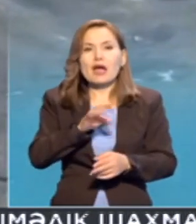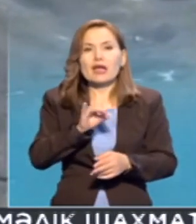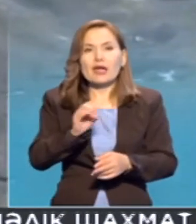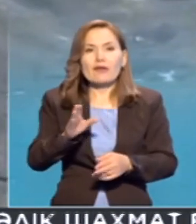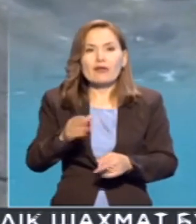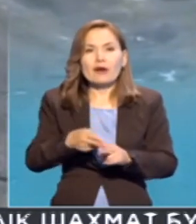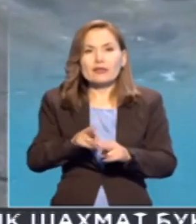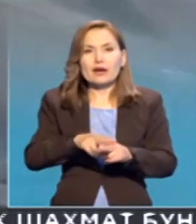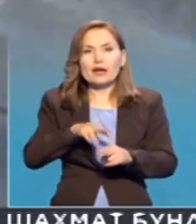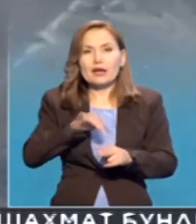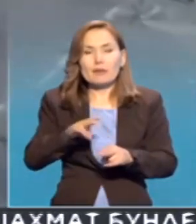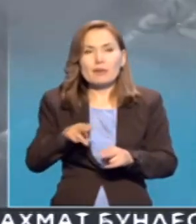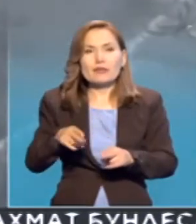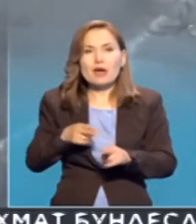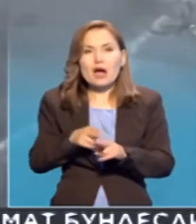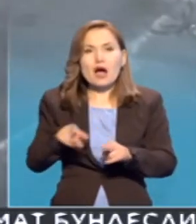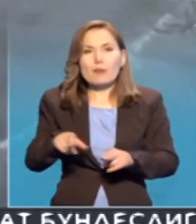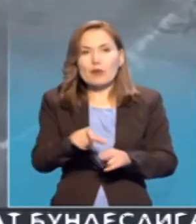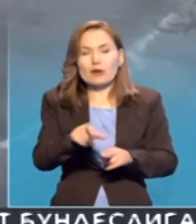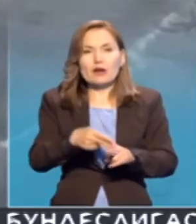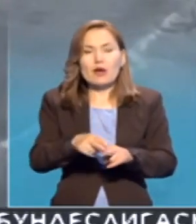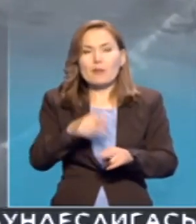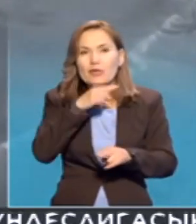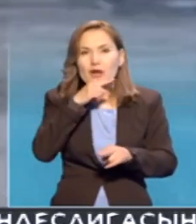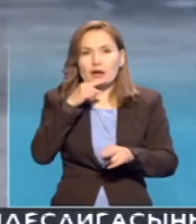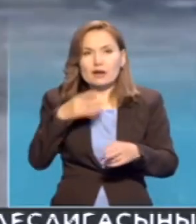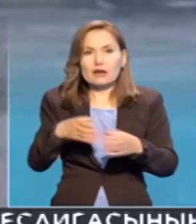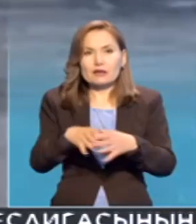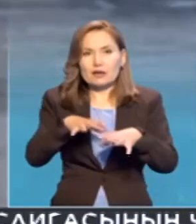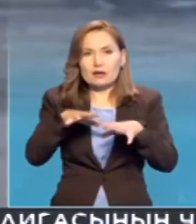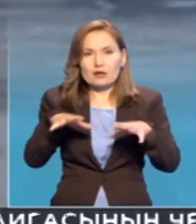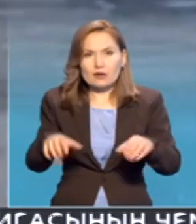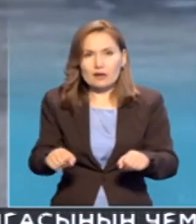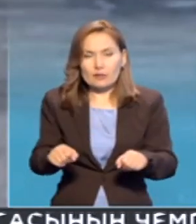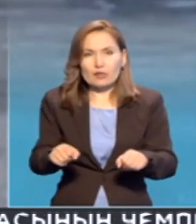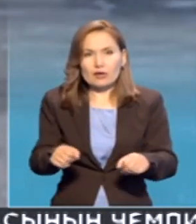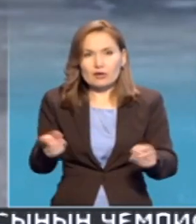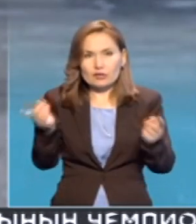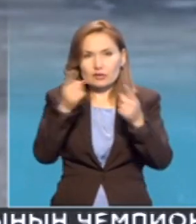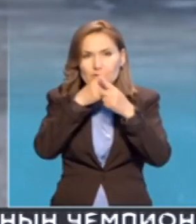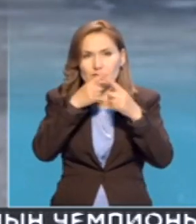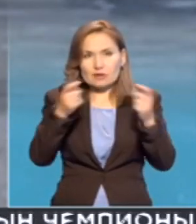маңдағы Лиман темір жол турабын ресейліктер басып алғанын қайта жоққа шығарды.